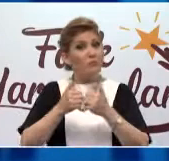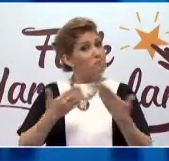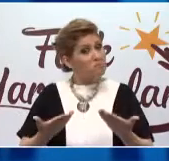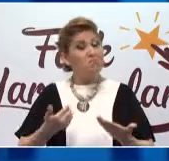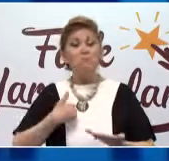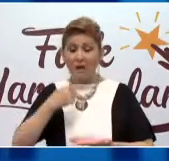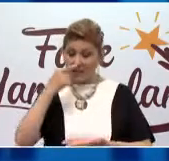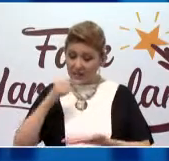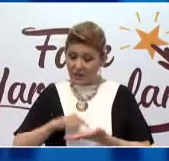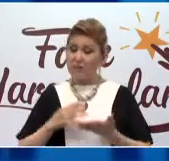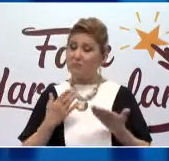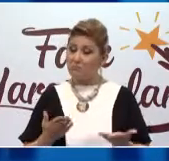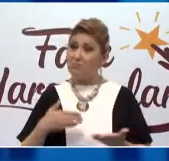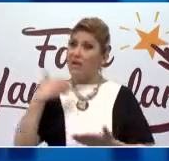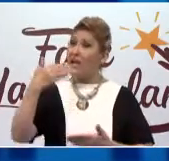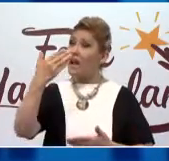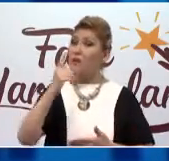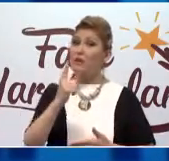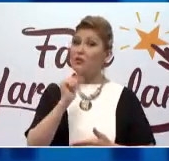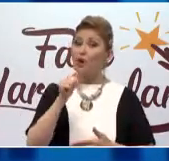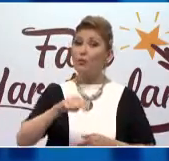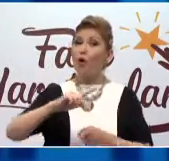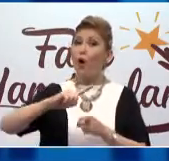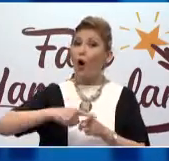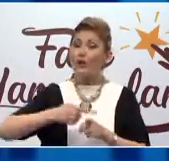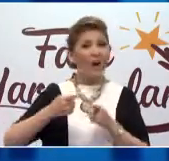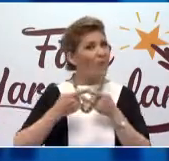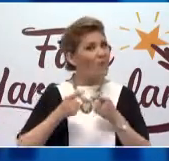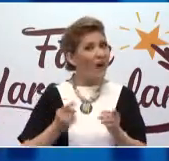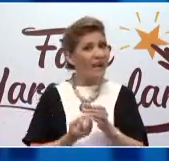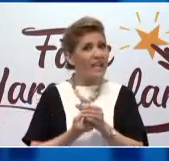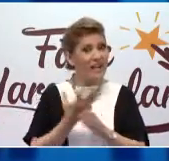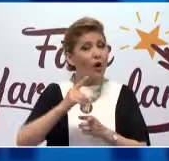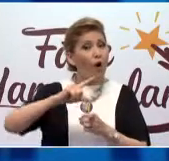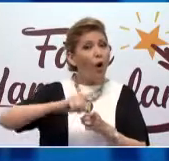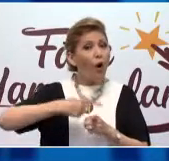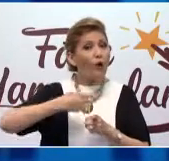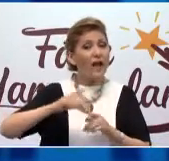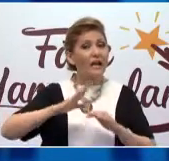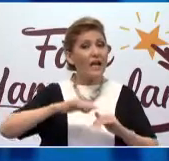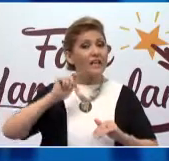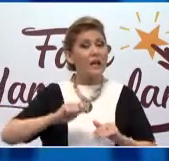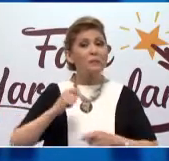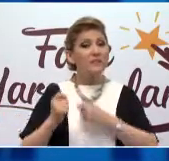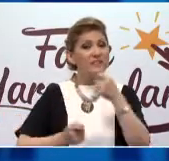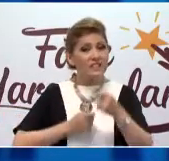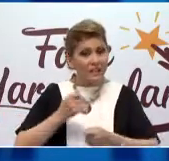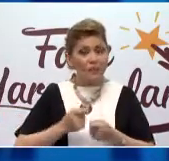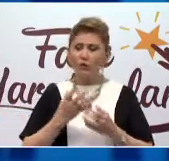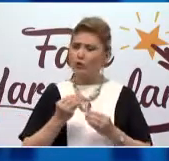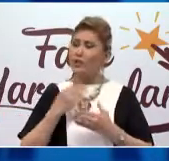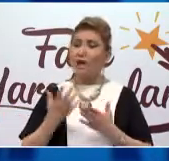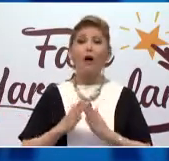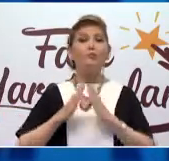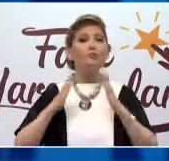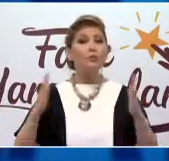eminim ki ileride bir gün bu ortak fark yaratanların ortak yaptıkları çalışmalardan çok daha